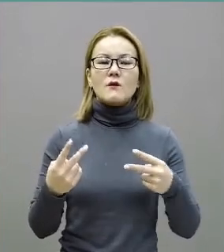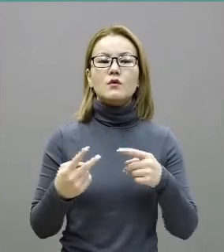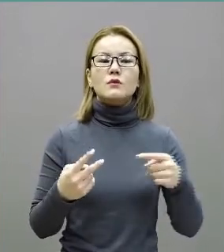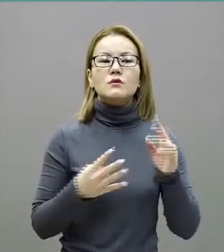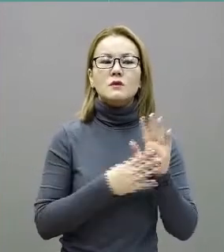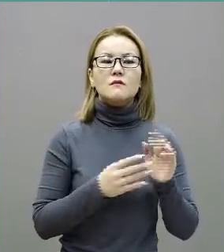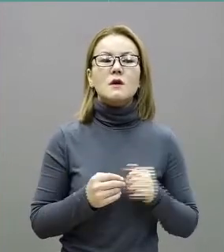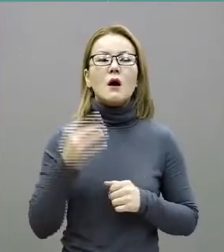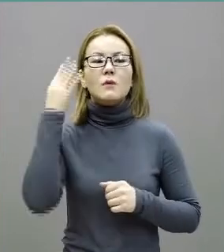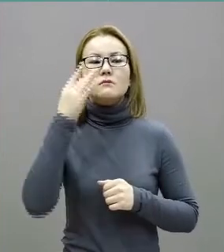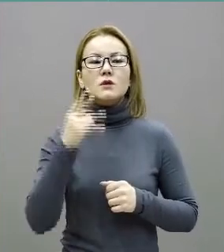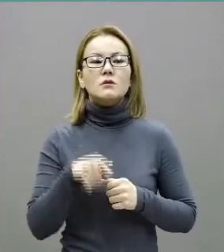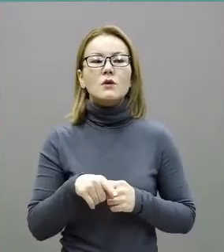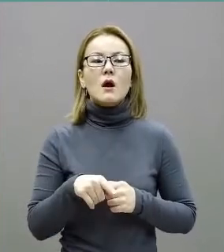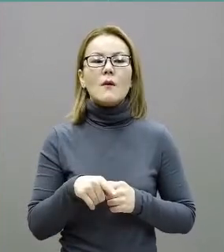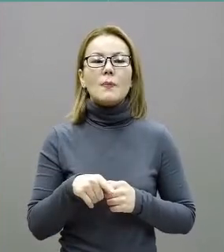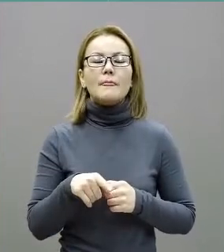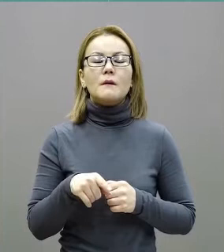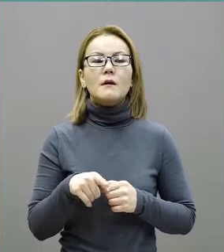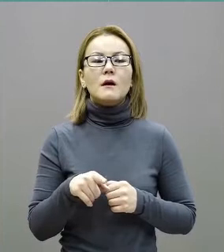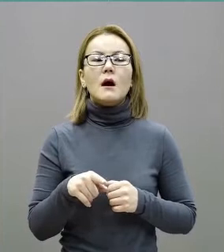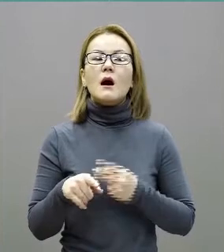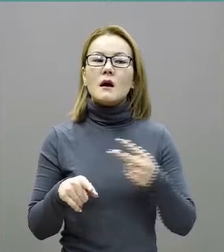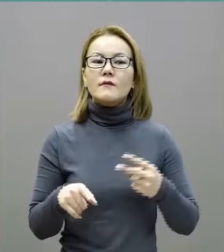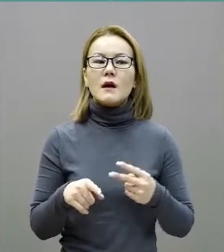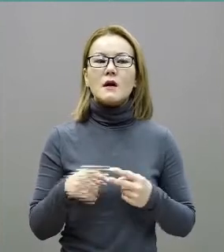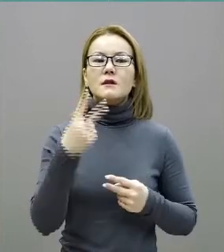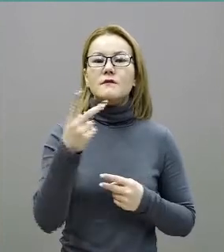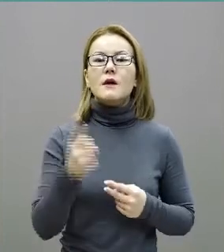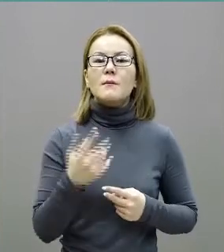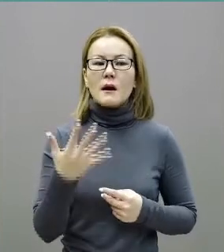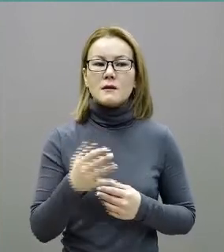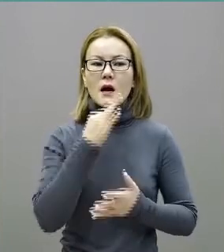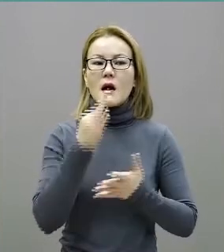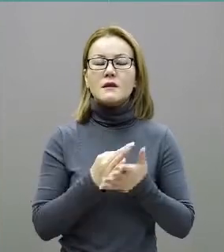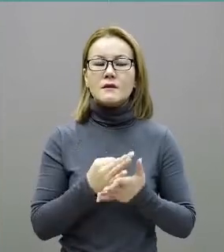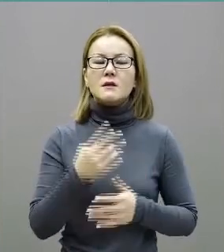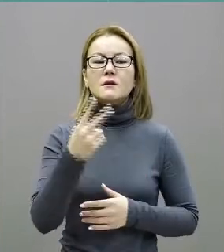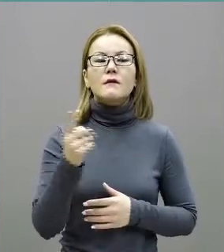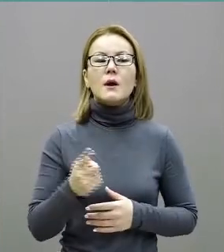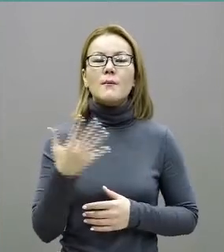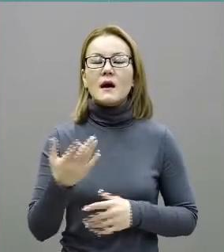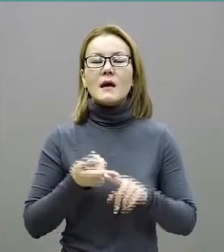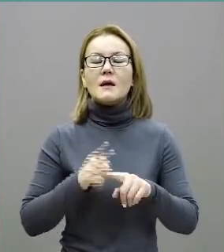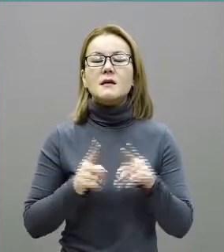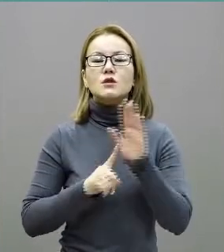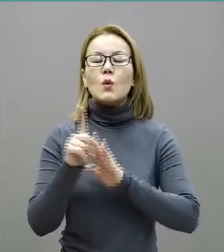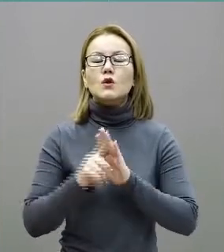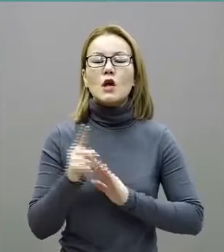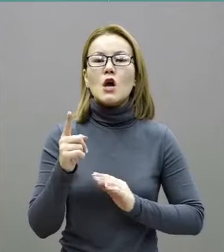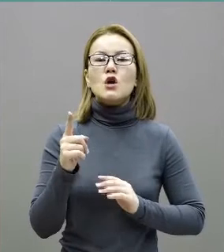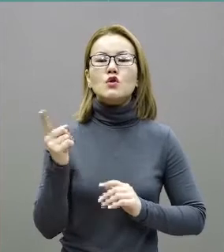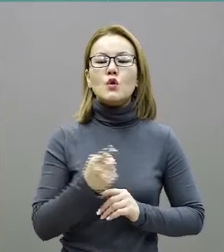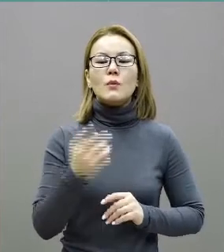корень x равна двум тогда наша дробь равна две пятых ответ две пятых это исходная